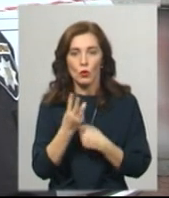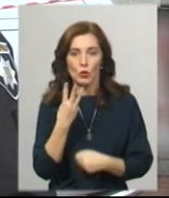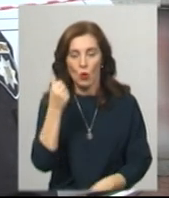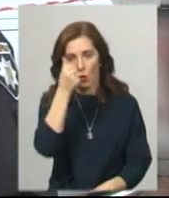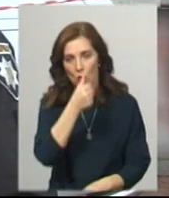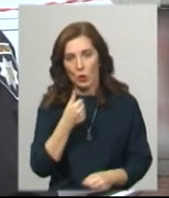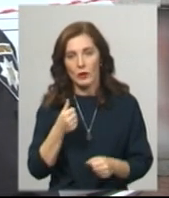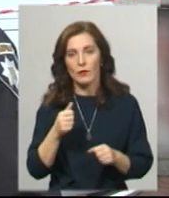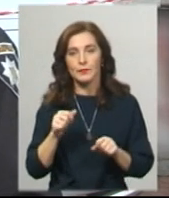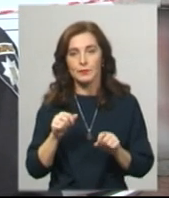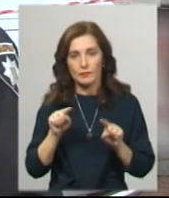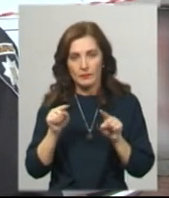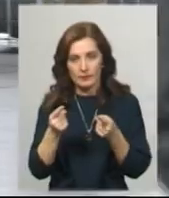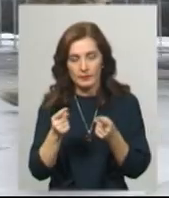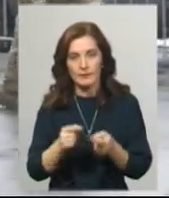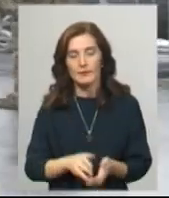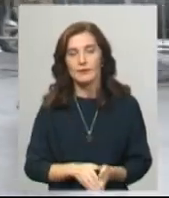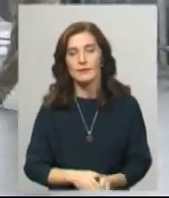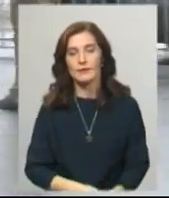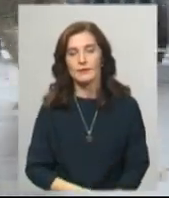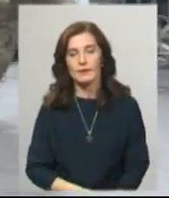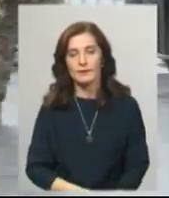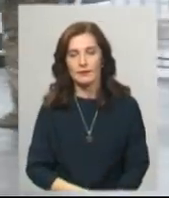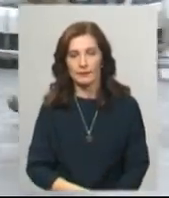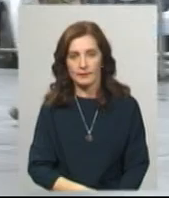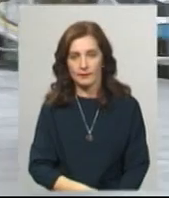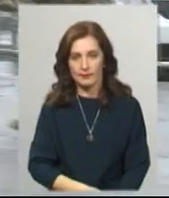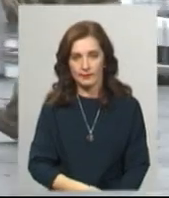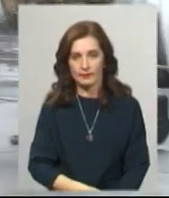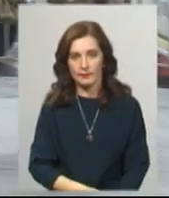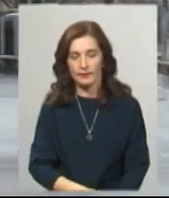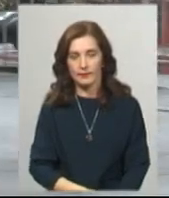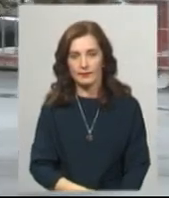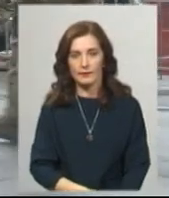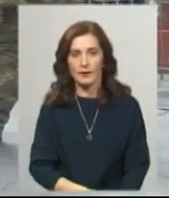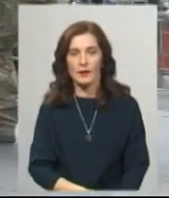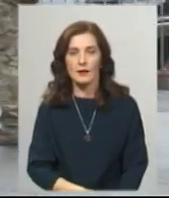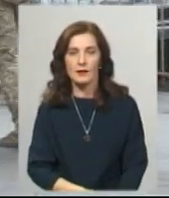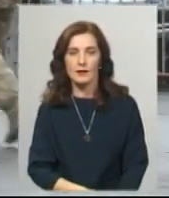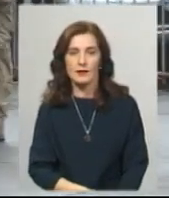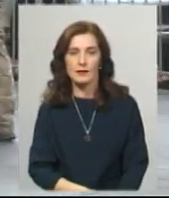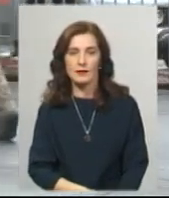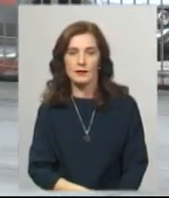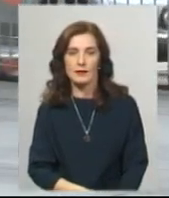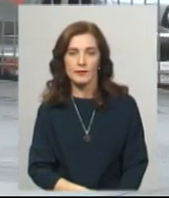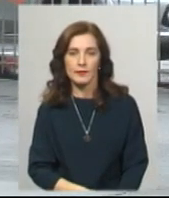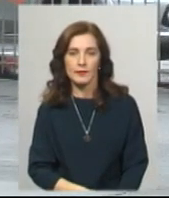позбавлення волі плюс компенсація відповідних збитків. Тетяна Ворожцова, Олександр Горішевський, Віктор Кривий. Новини на Суспільному. Хмельницьк.